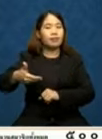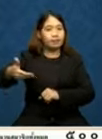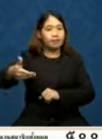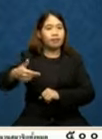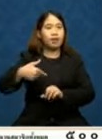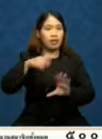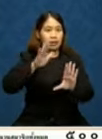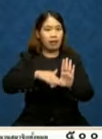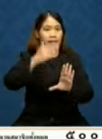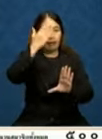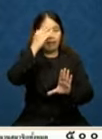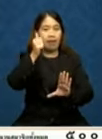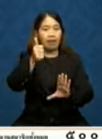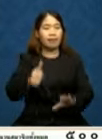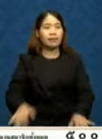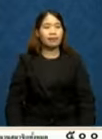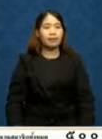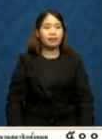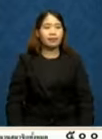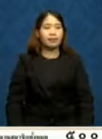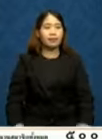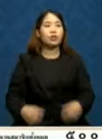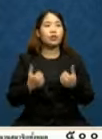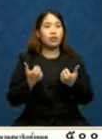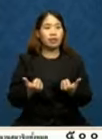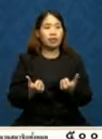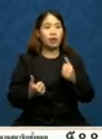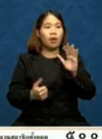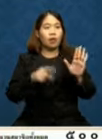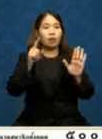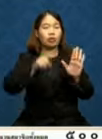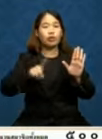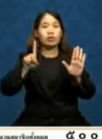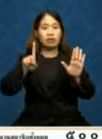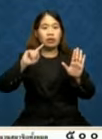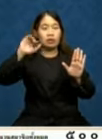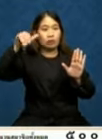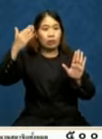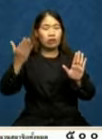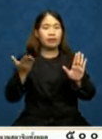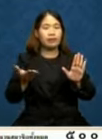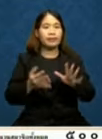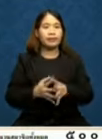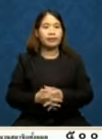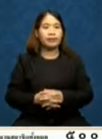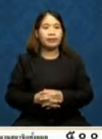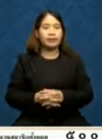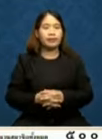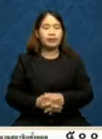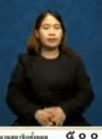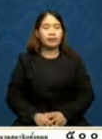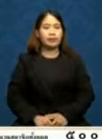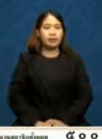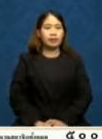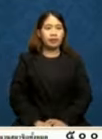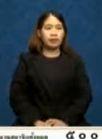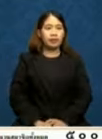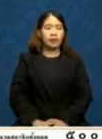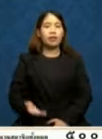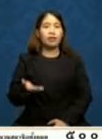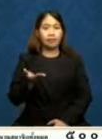ได้ครับนะครับนะครับตอนนี้เอา5ต่อ1ก่อนครับนะเอาต่อ1ครับขอเชิญ คุ